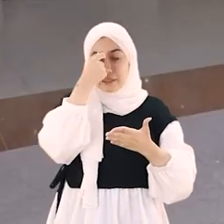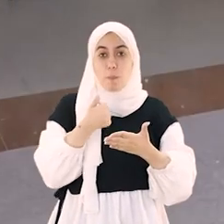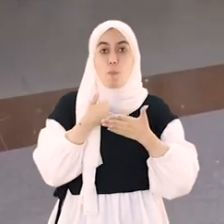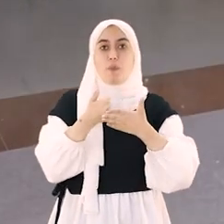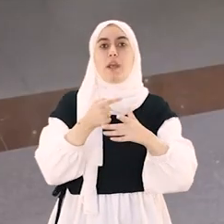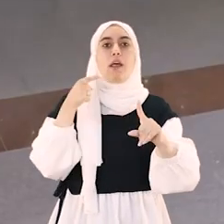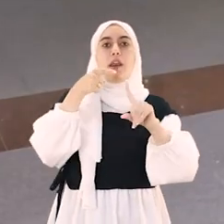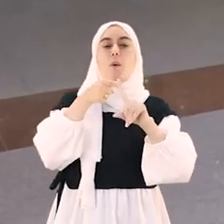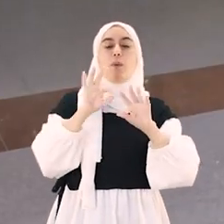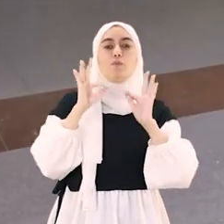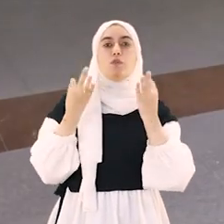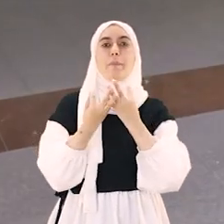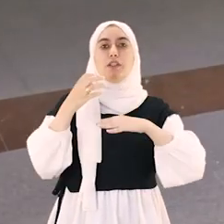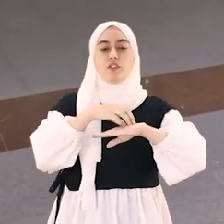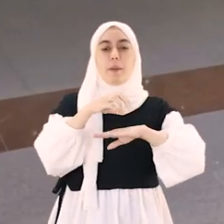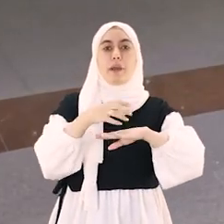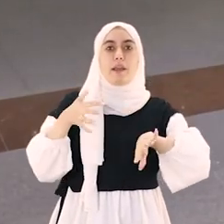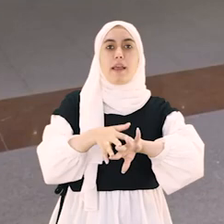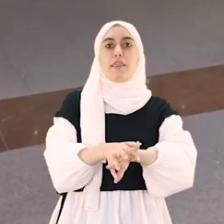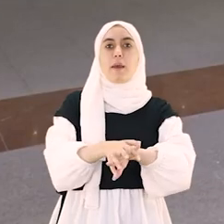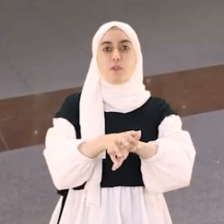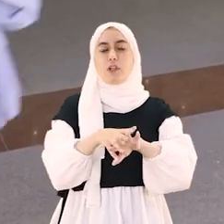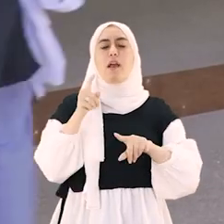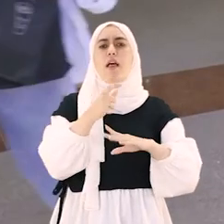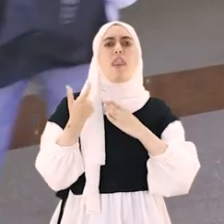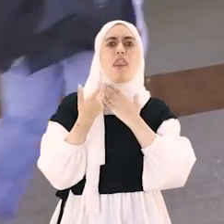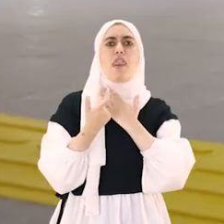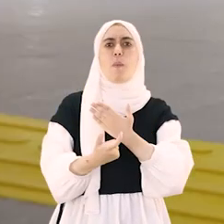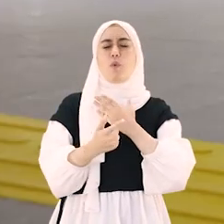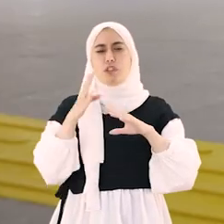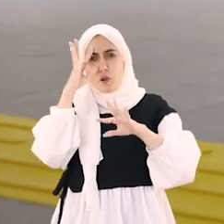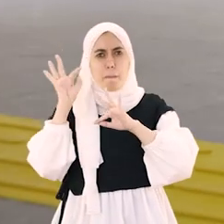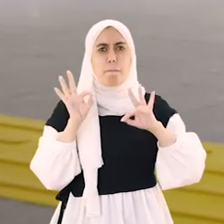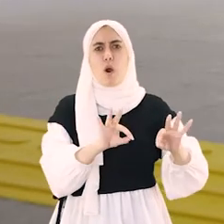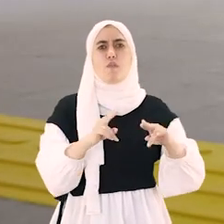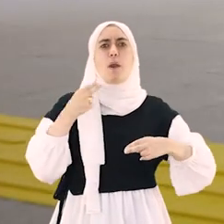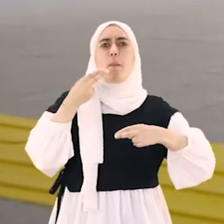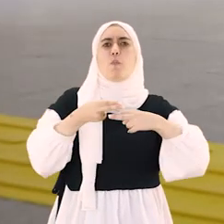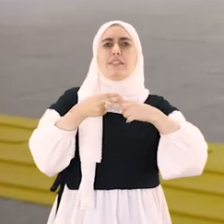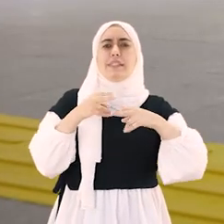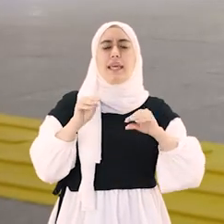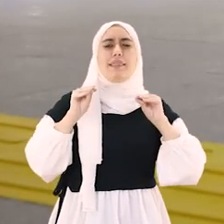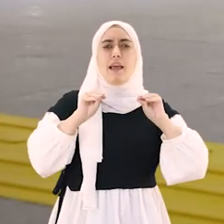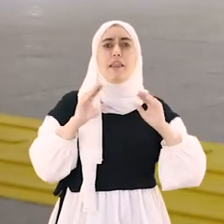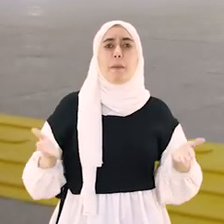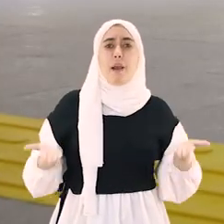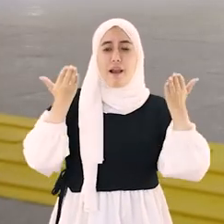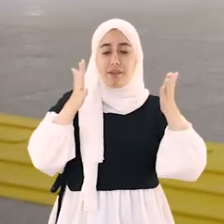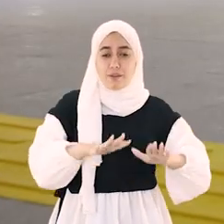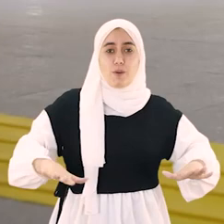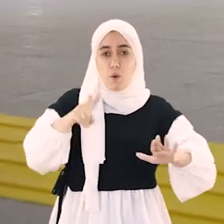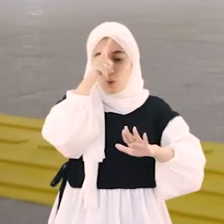مبادره نحو مجتمع جامعي دامج لتكون نموذجا يحتذى به في مؤسسات التعليم العالي